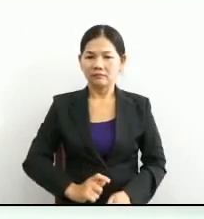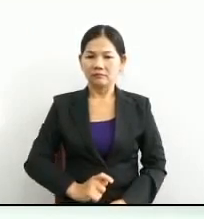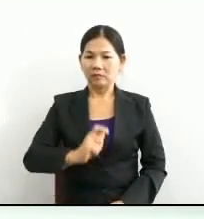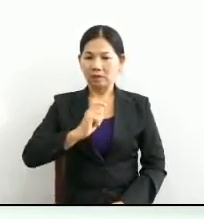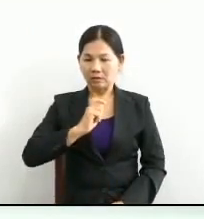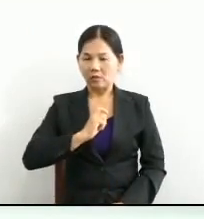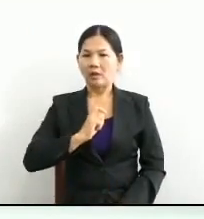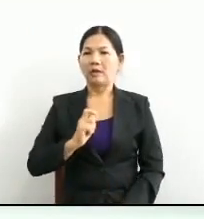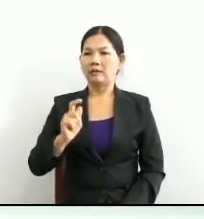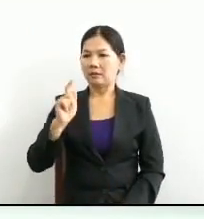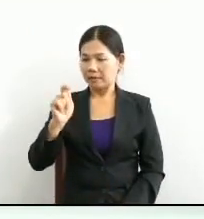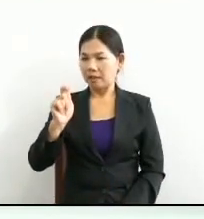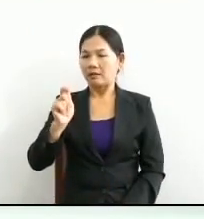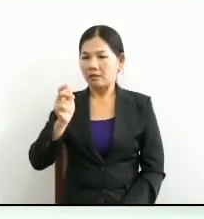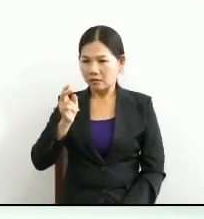pì